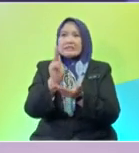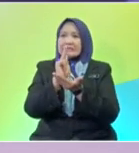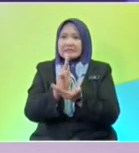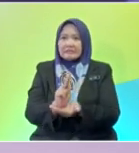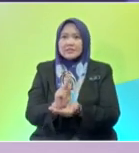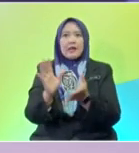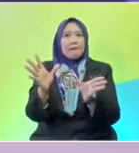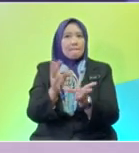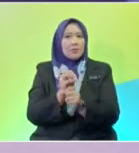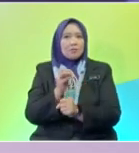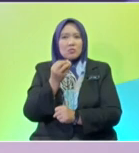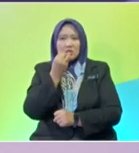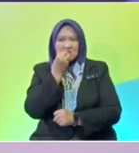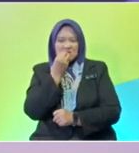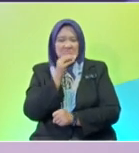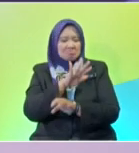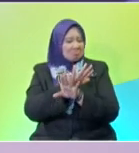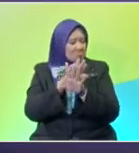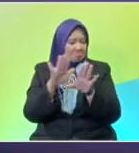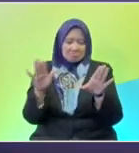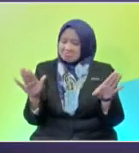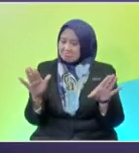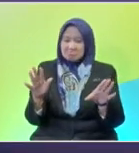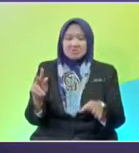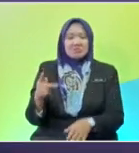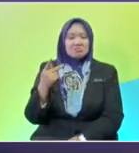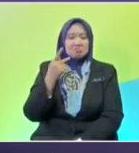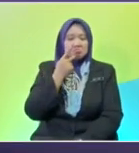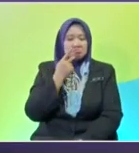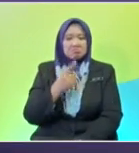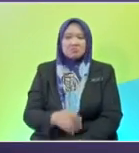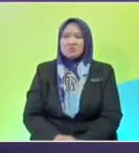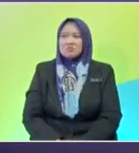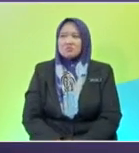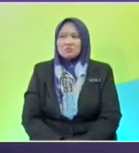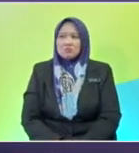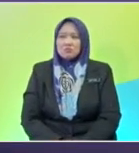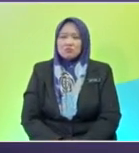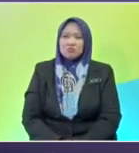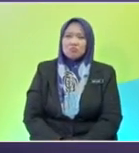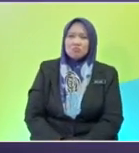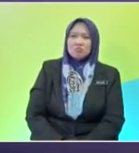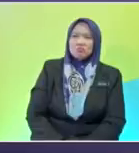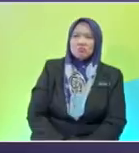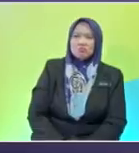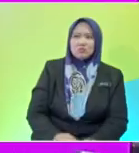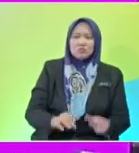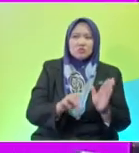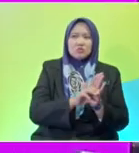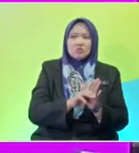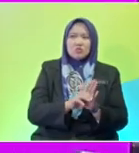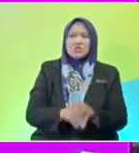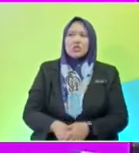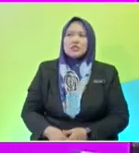boleh tak Ria bagi satu contoh pada Cikgu kesan pengambilan makanan tidak berhasil contohnya kita cepat